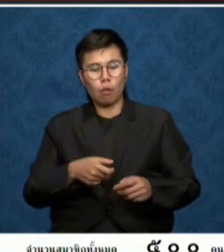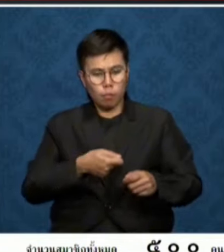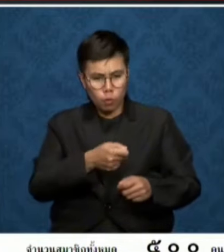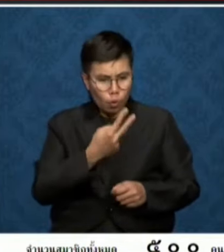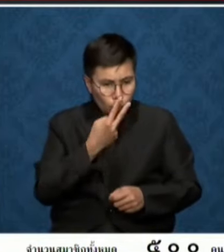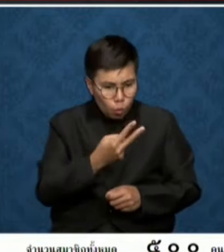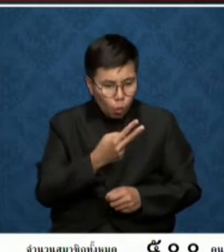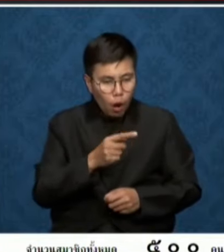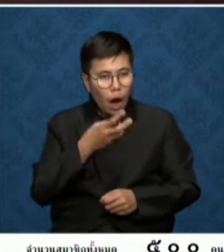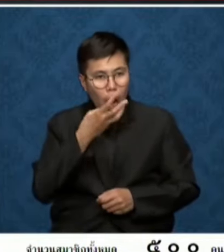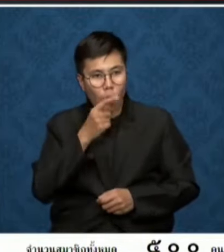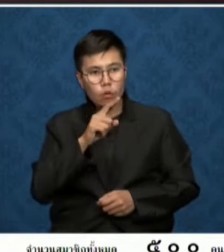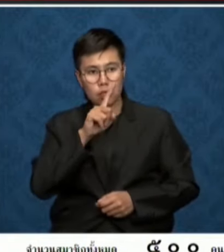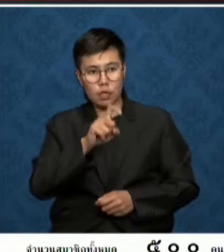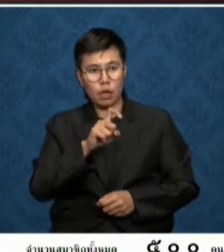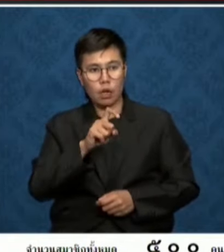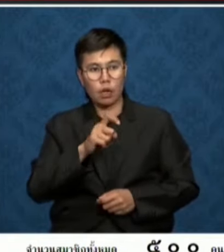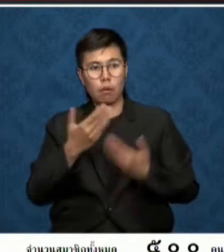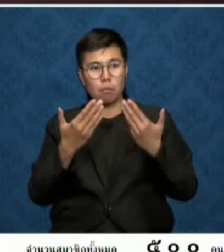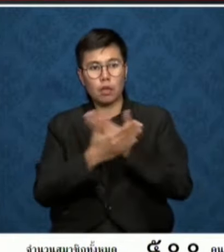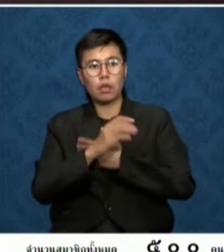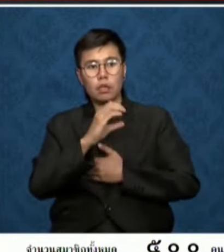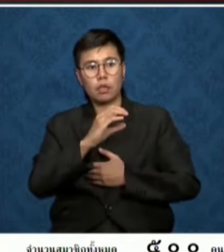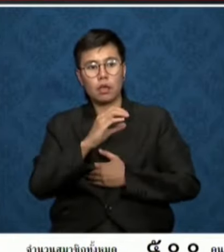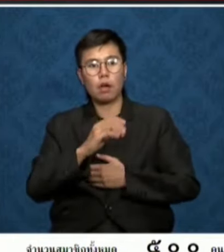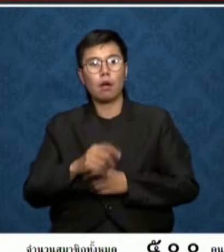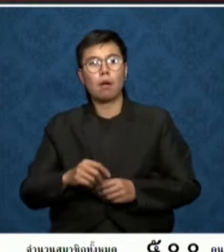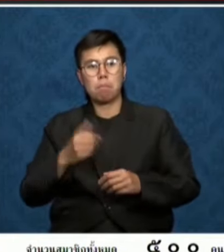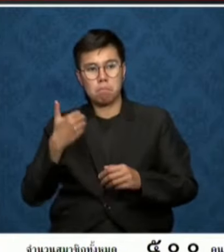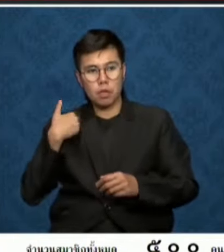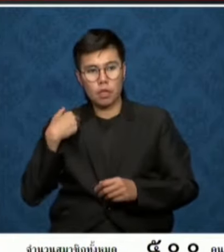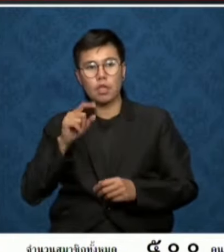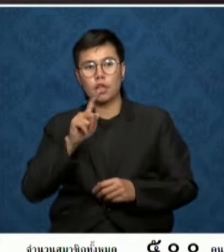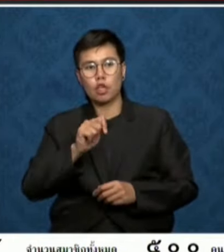ล้วพอเป็นเกรด C ปุ๊บเขียน TOR กันอีก